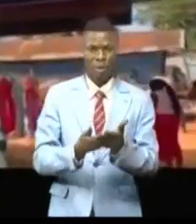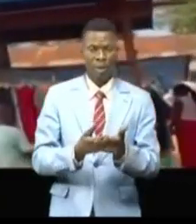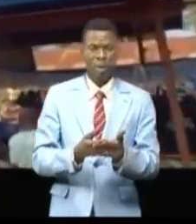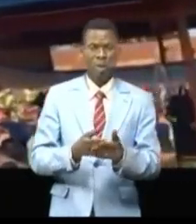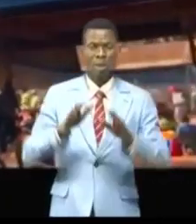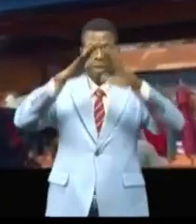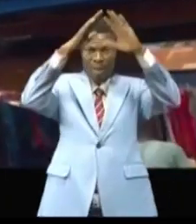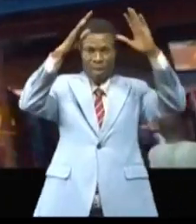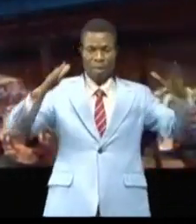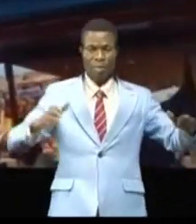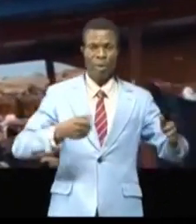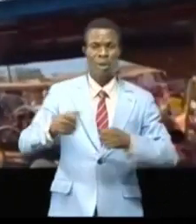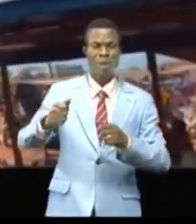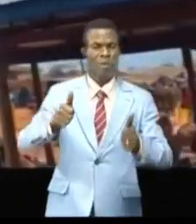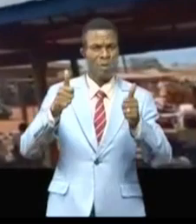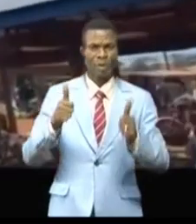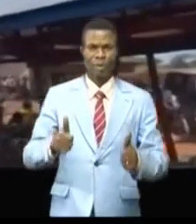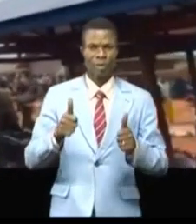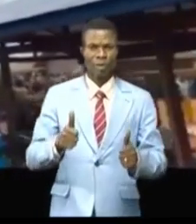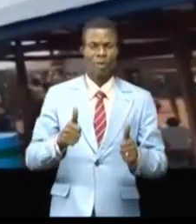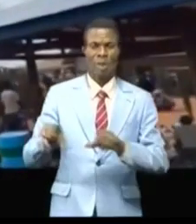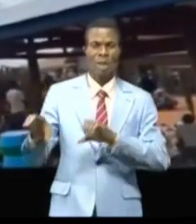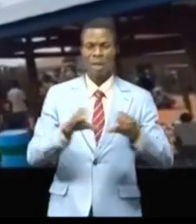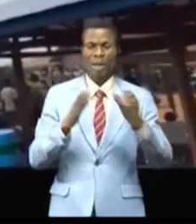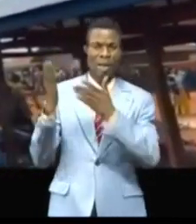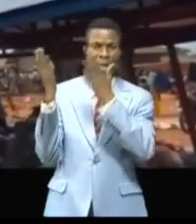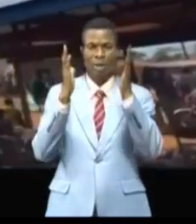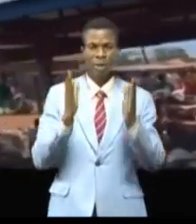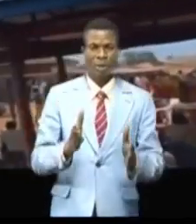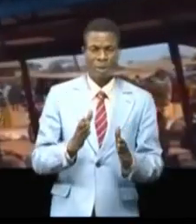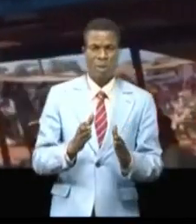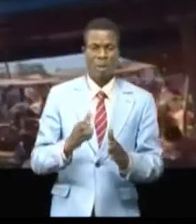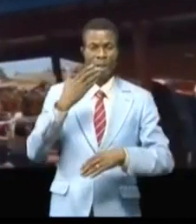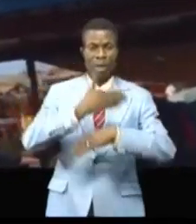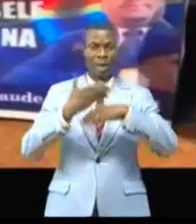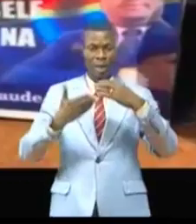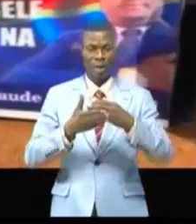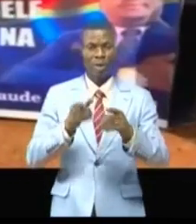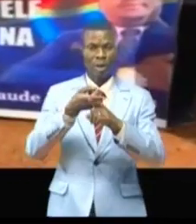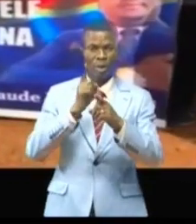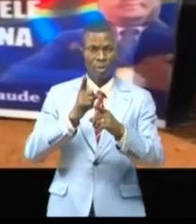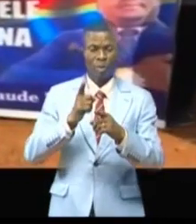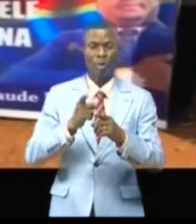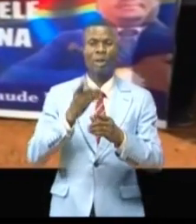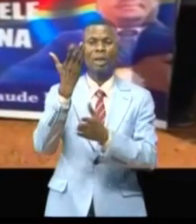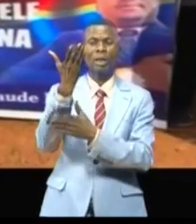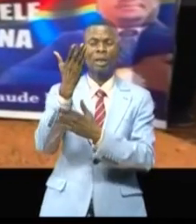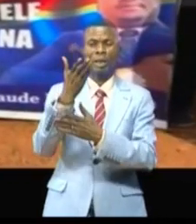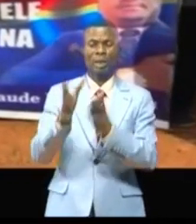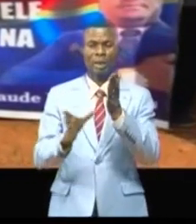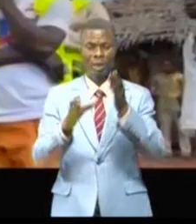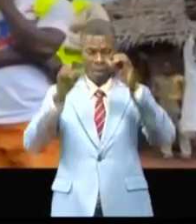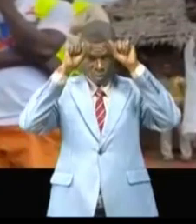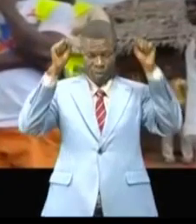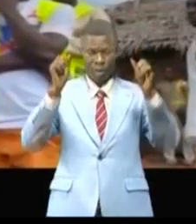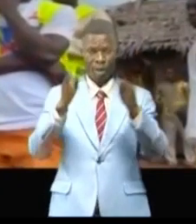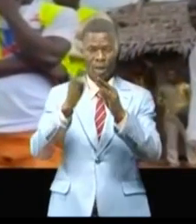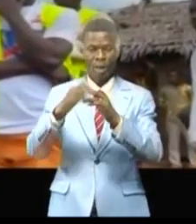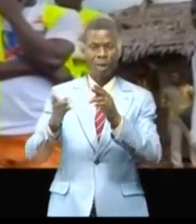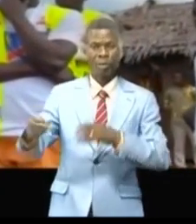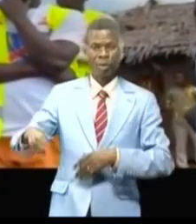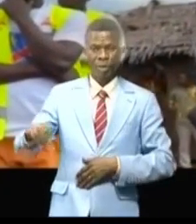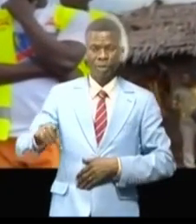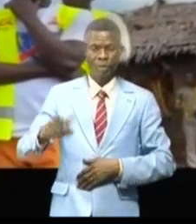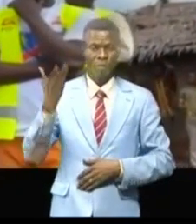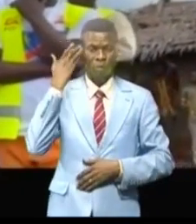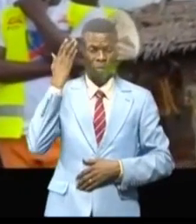meilleures installations pour opérer leurs activités commerciales. Cette réhabilitation est le fruit des lobbying du vice-président de l'Assemblée provinciale, l'honorable